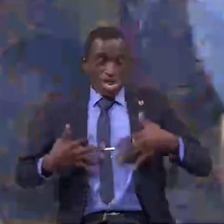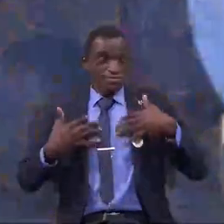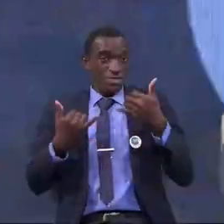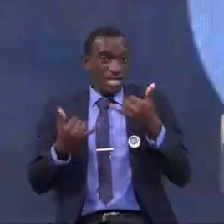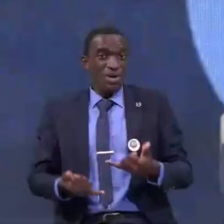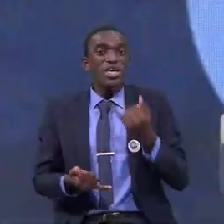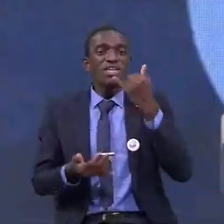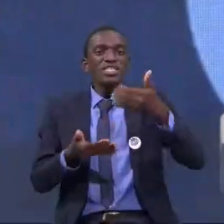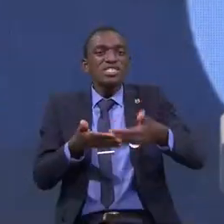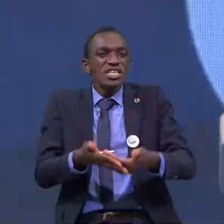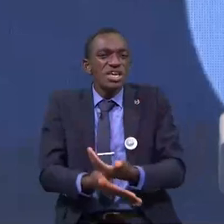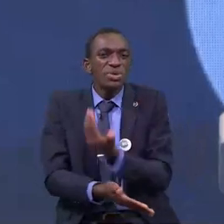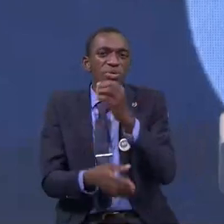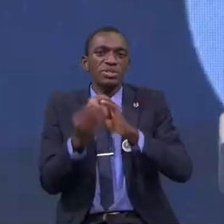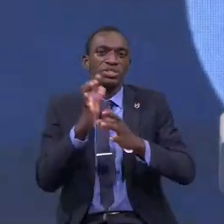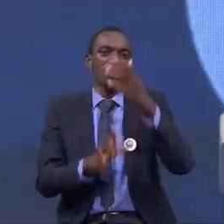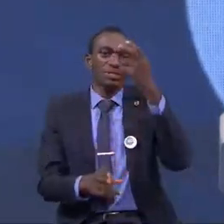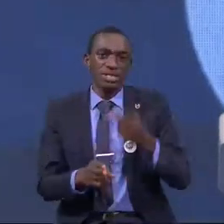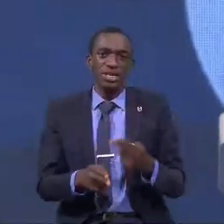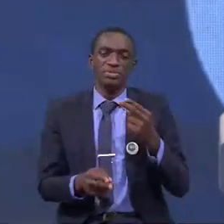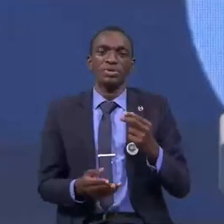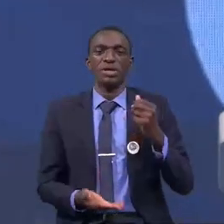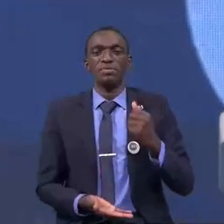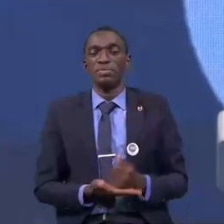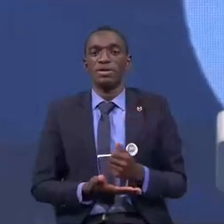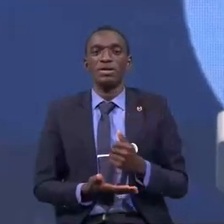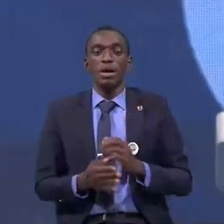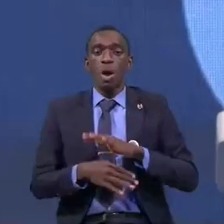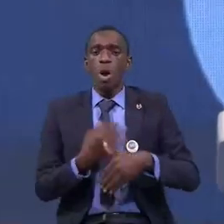Parce que ta vie maintenant est renouvelée.